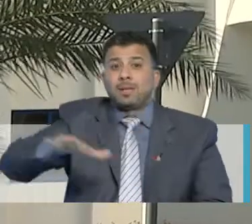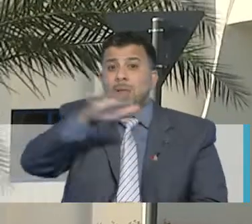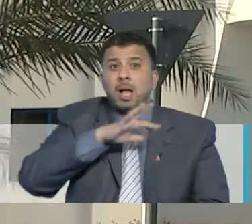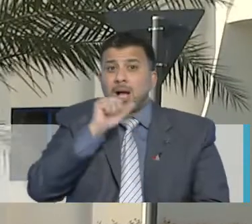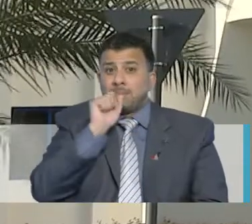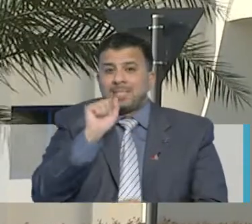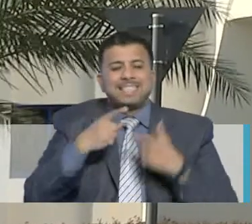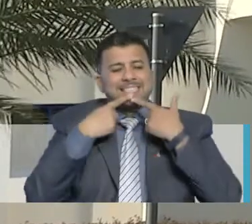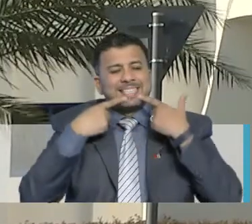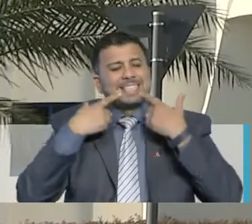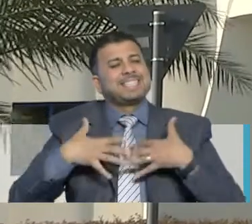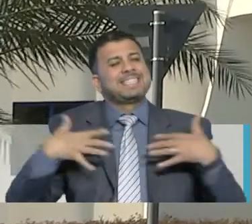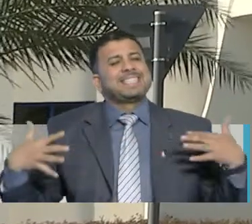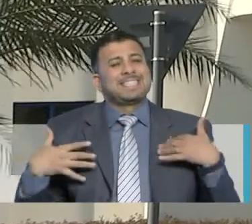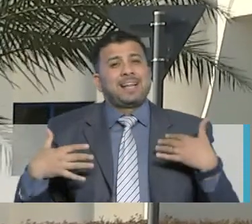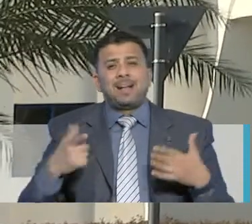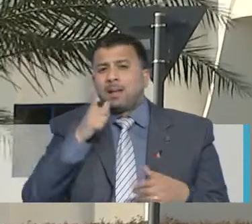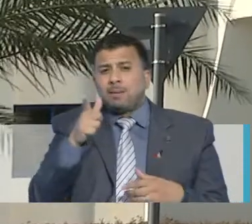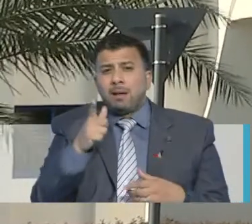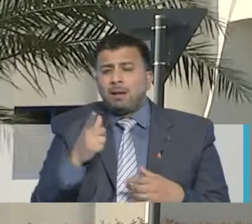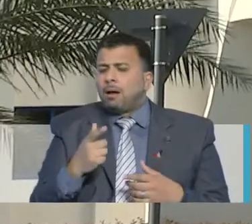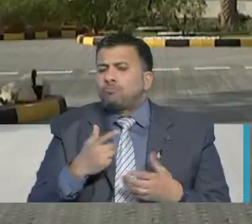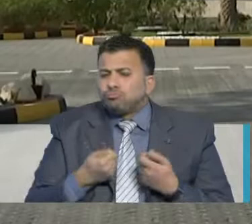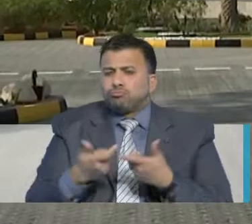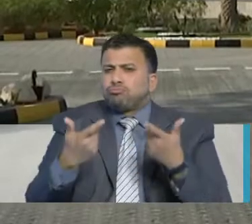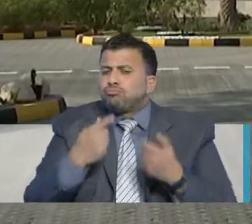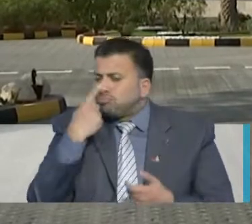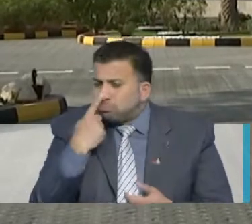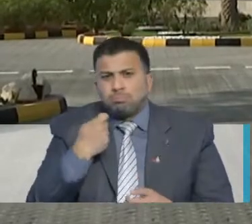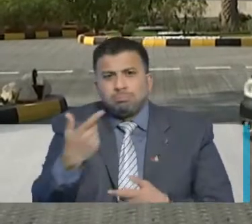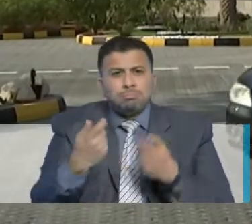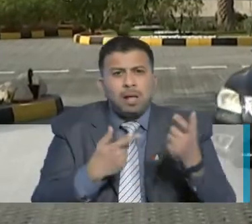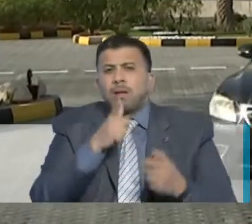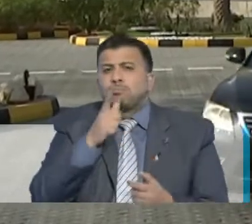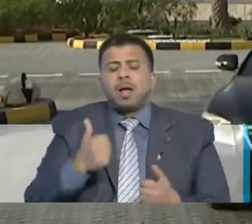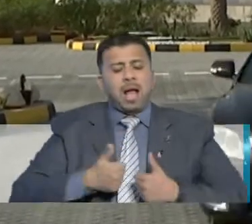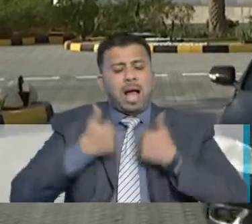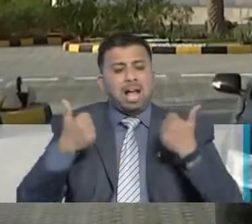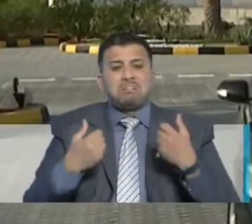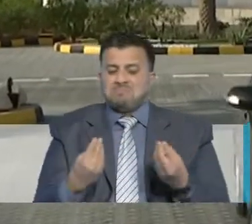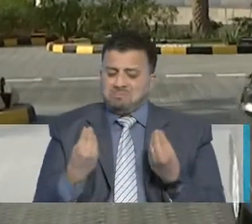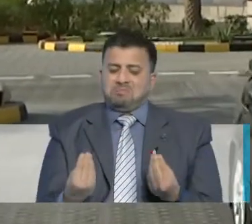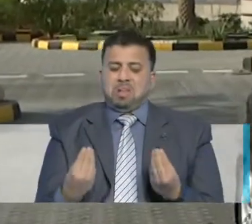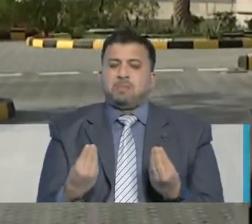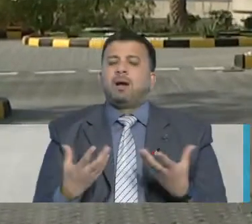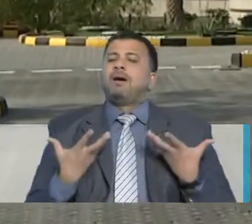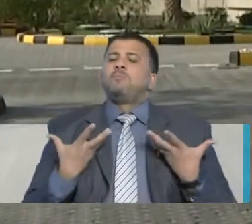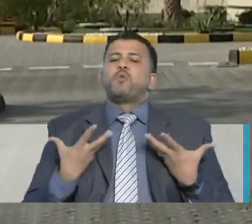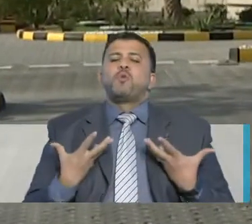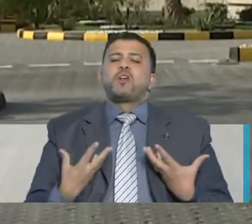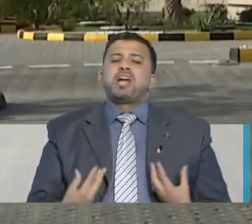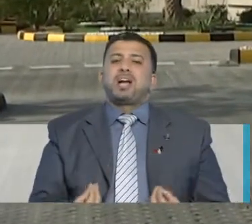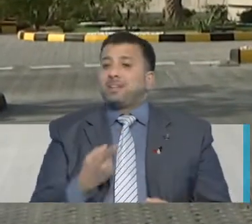أمام إسعاد أبنائه لا يتوانى لحظة، وفي سبيل توفير مقومات المعيشة الطيبة المريحة لهم